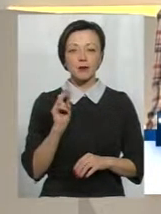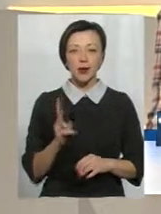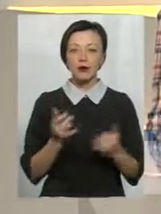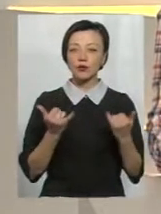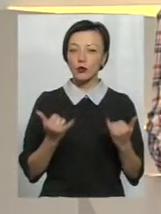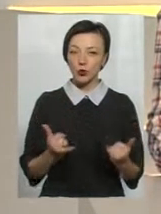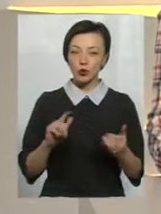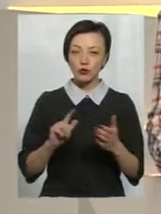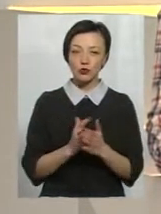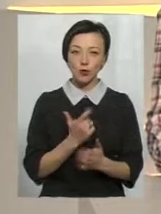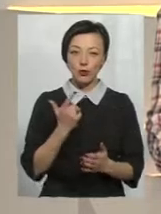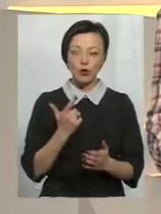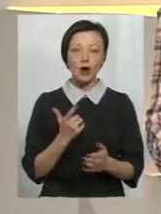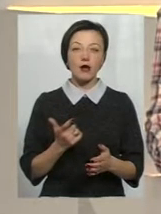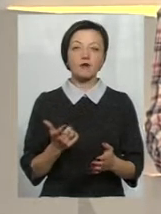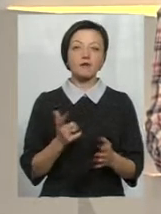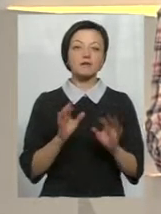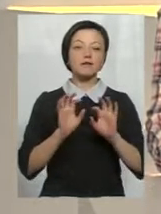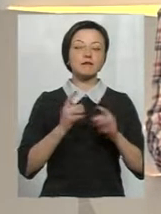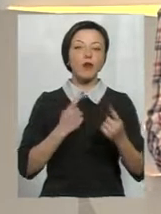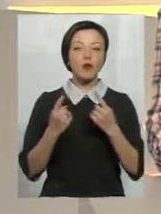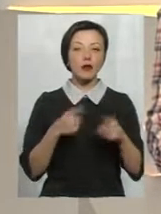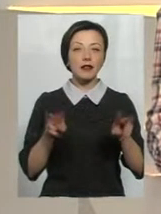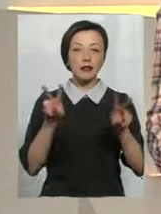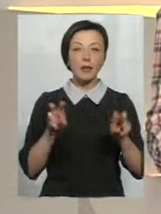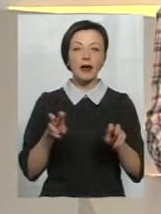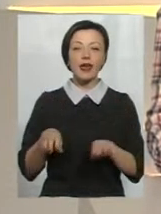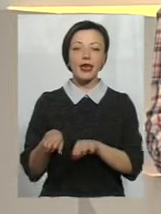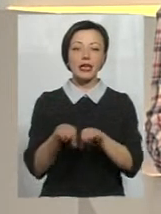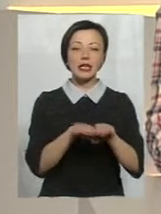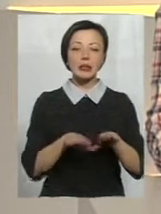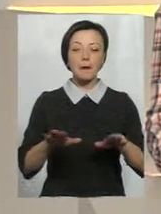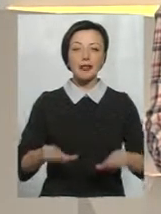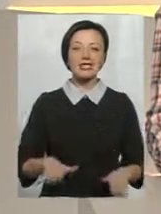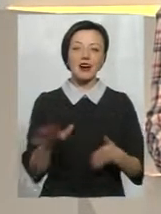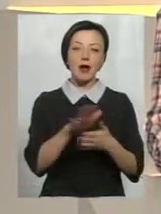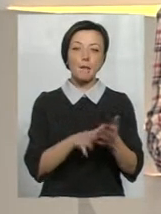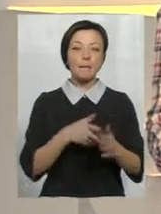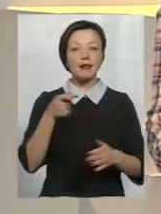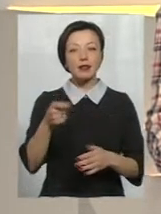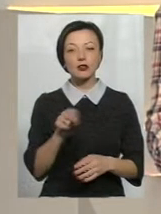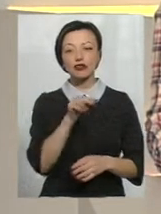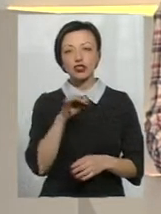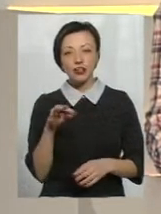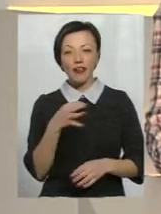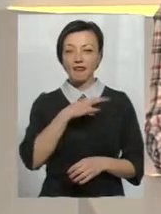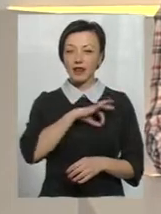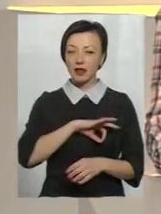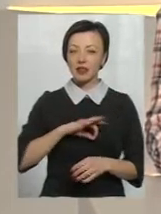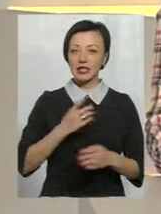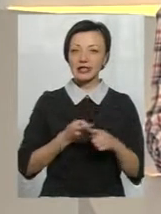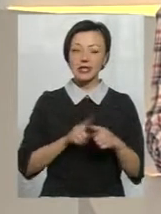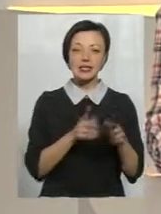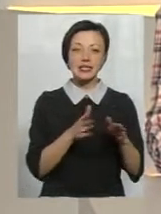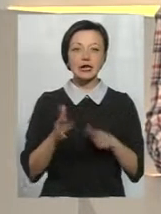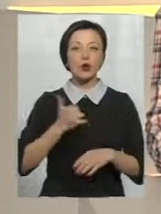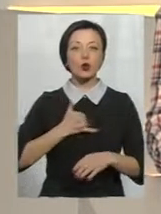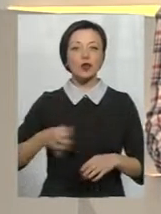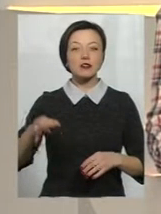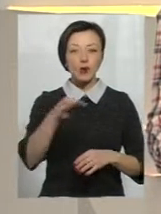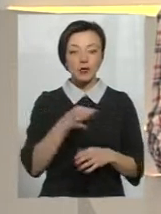вкотре в нашій студії ми торкаємося теми єдиних місцевих петицій. Чи ефективна ця система у нас на Хмельниччині? Які